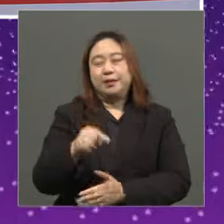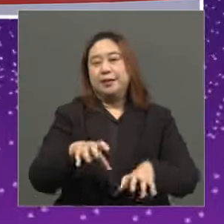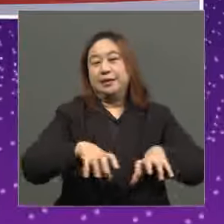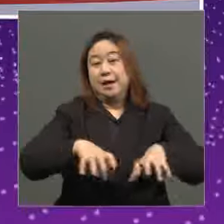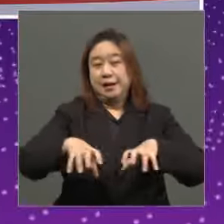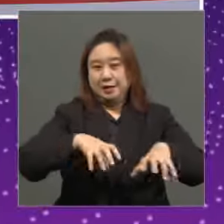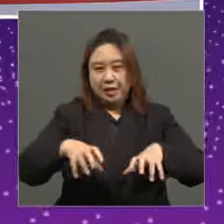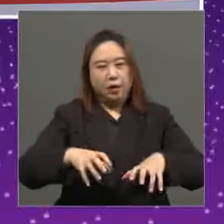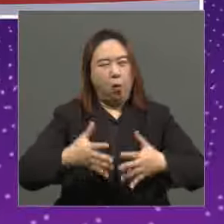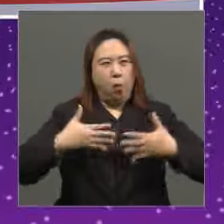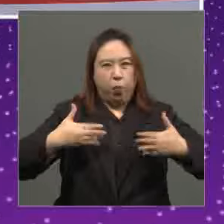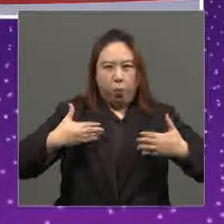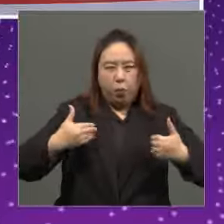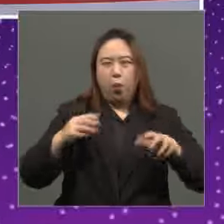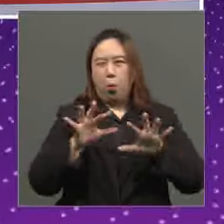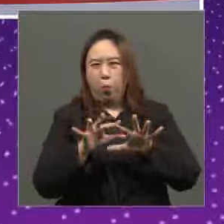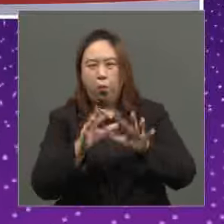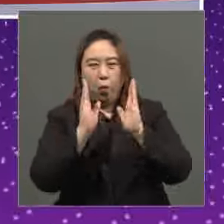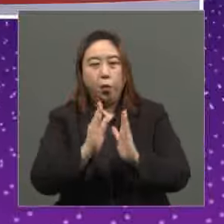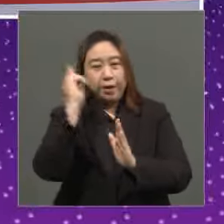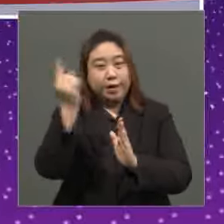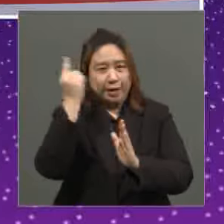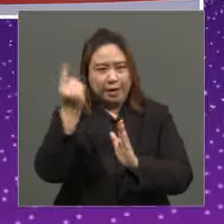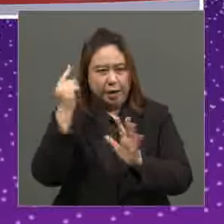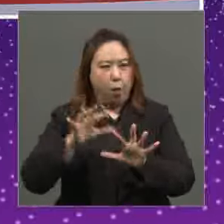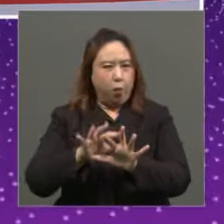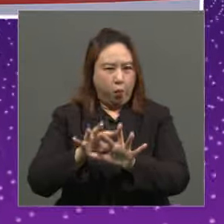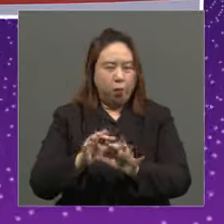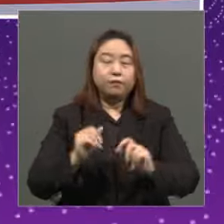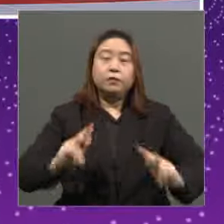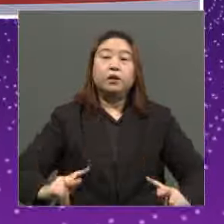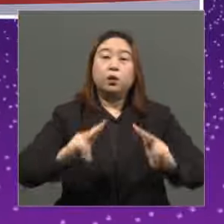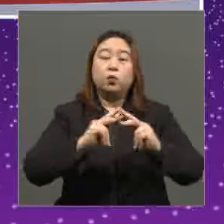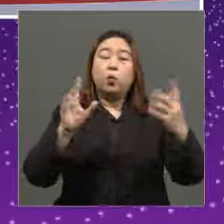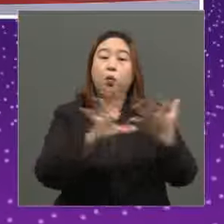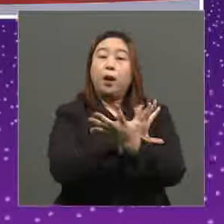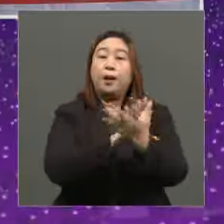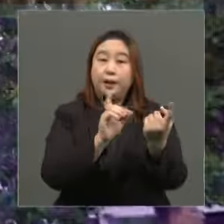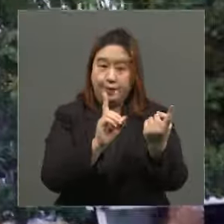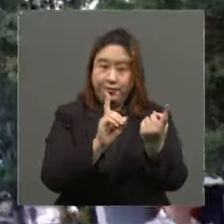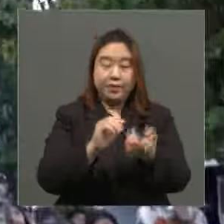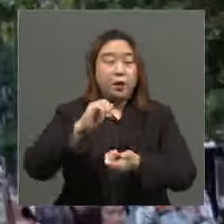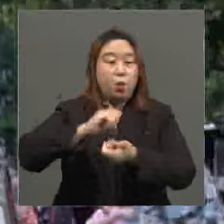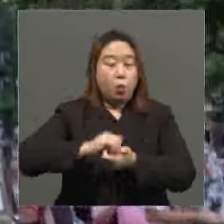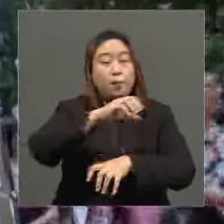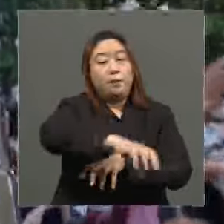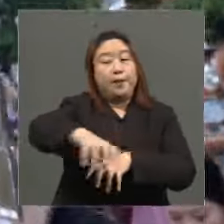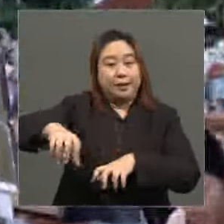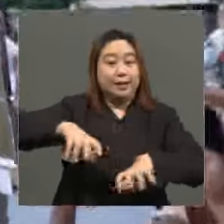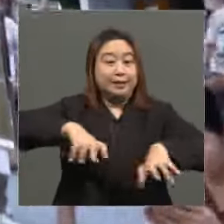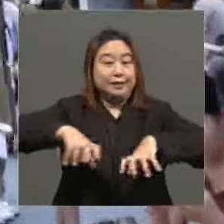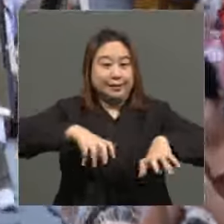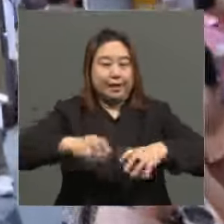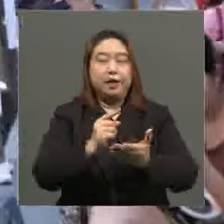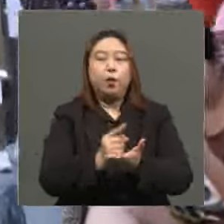านกันอย่างเนืองแน่นค่ะก็เต็มไปด้วยนักท่องเที่ยวนะคะกระทรวงวัฒนธรรมโดยกรมส่งเสริมวัฒนธรรมร่วมกับภาคีเครือข่ายจัดงานล